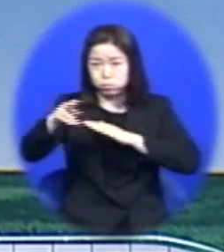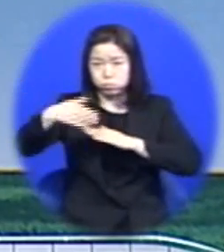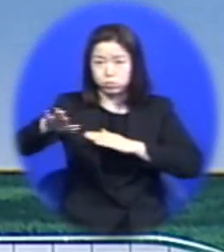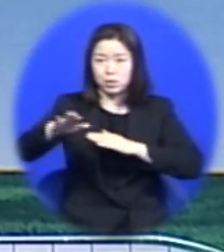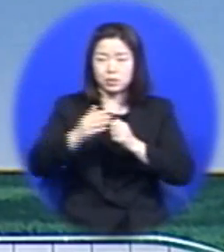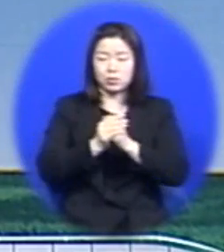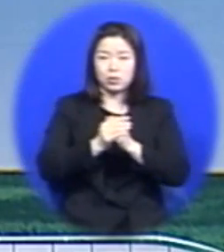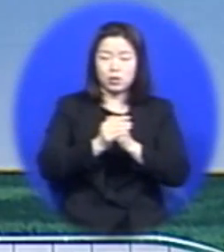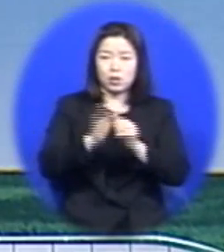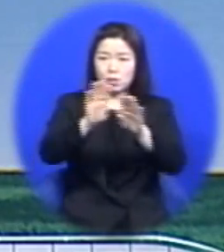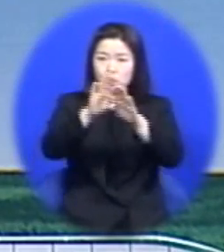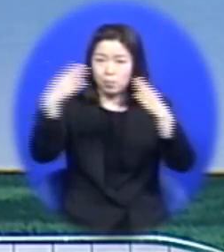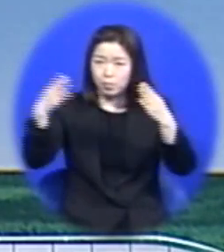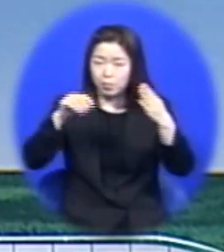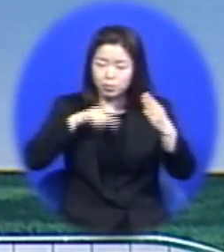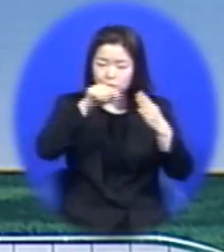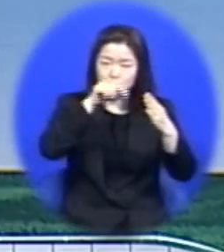속에 숨었습니다.